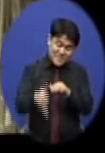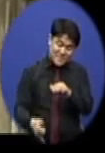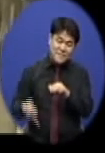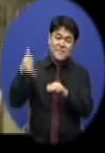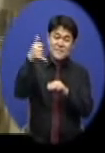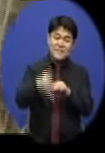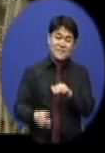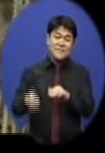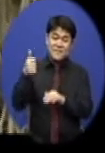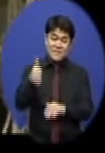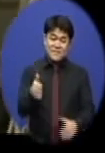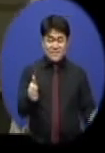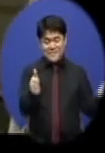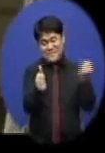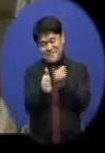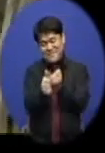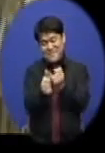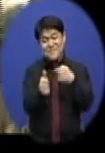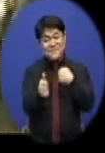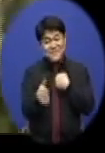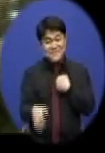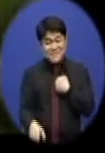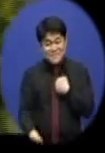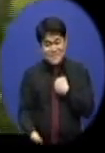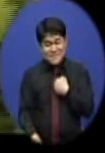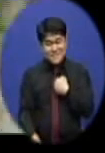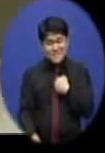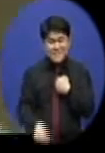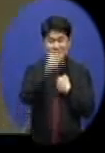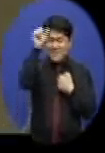농부의 아내 되어